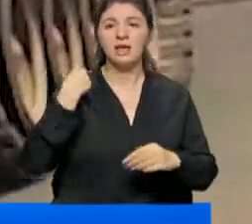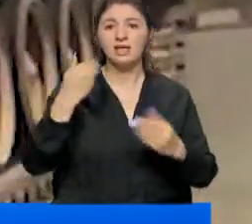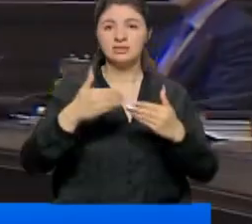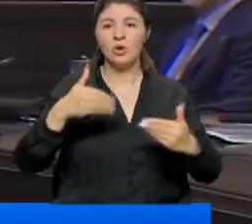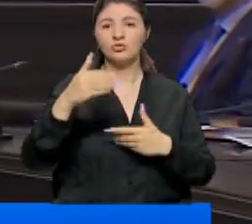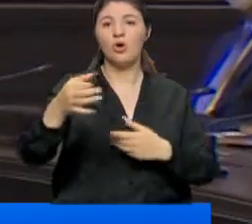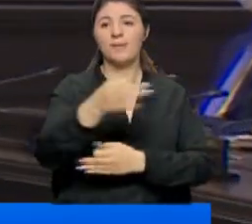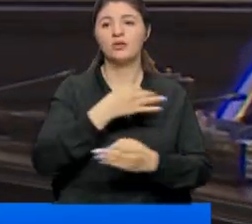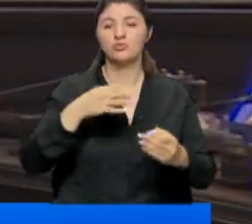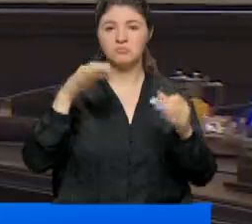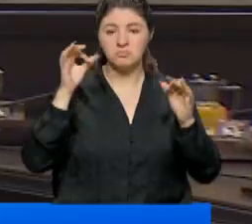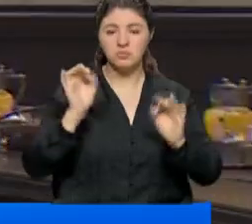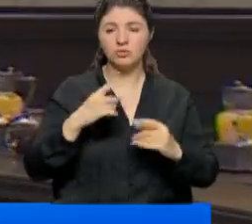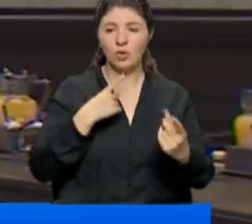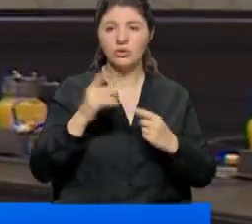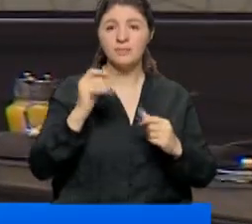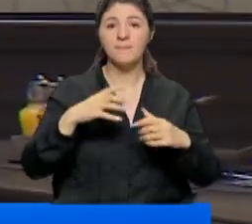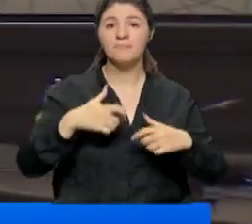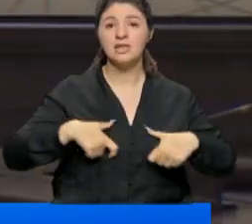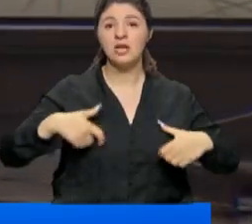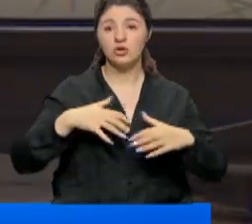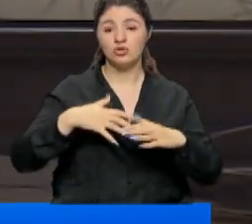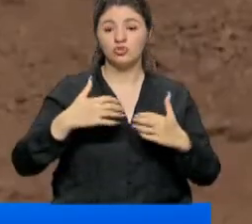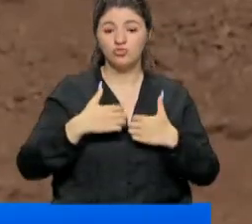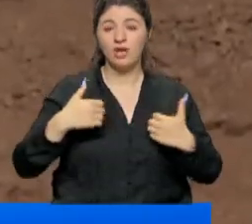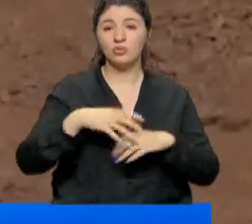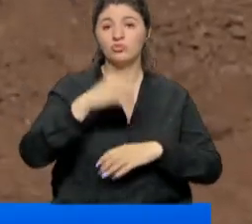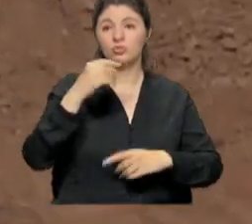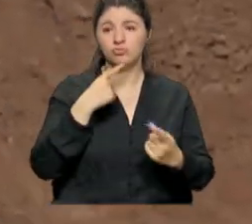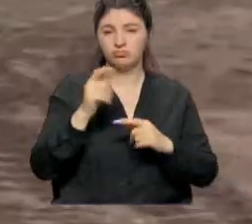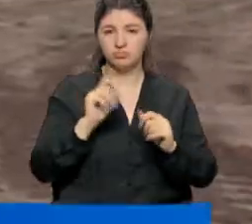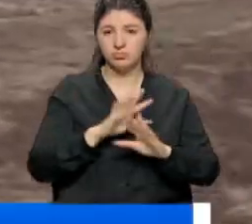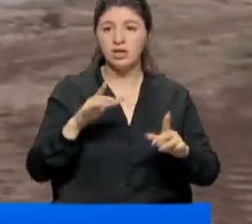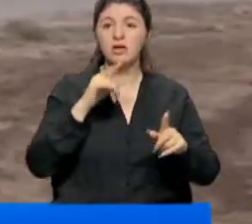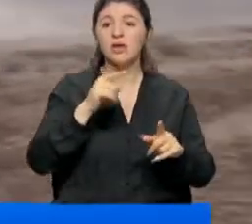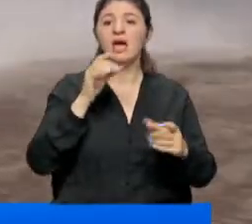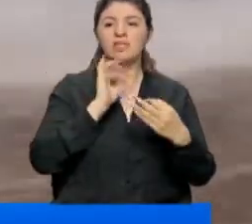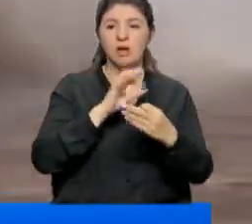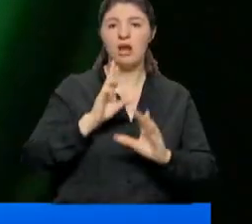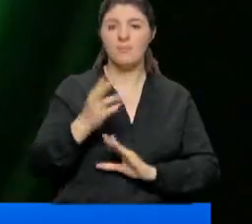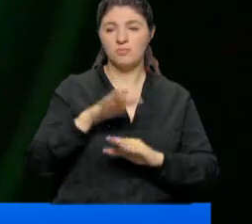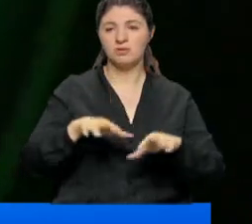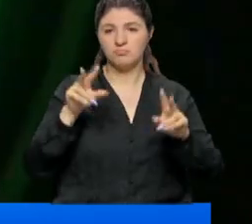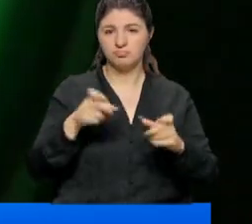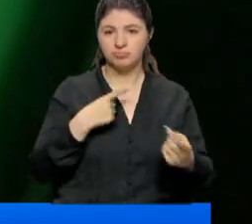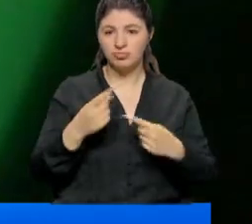yeni sınır ötesi operasyonun konuşulduğu milli güvenlik kurulu toplandı Türk Silahlı Kuvvetleri'nin hazırlıkları istihbarat raporları masa daydım Ege K